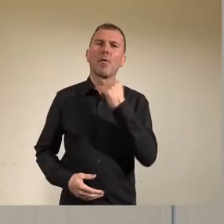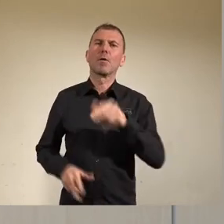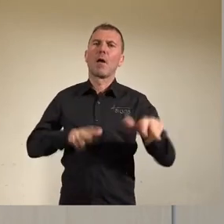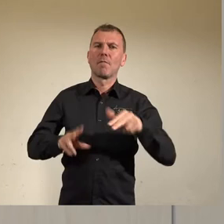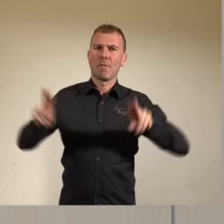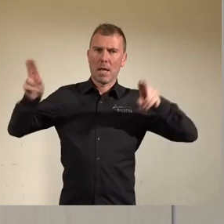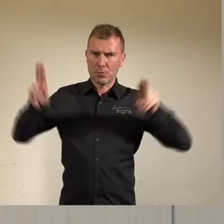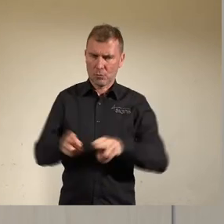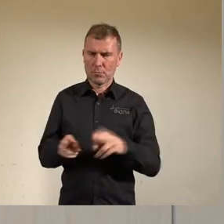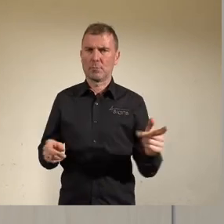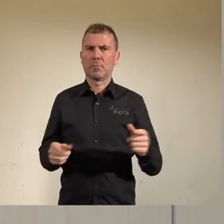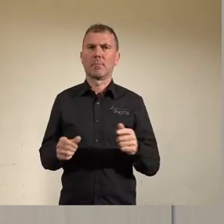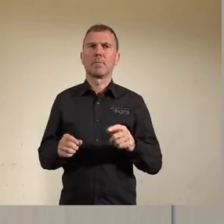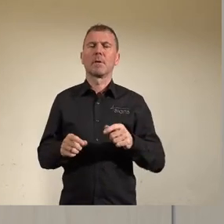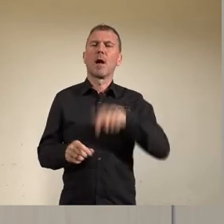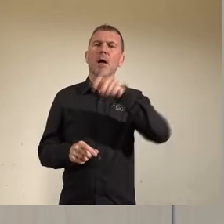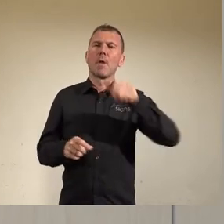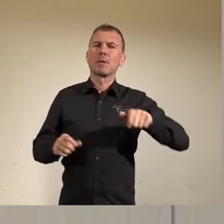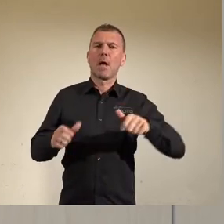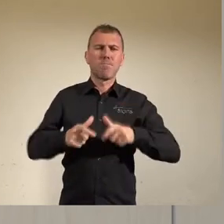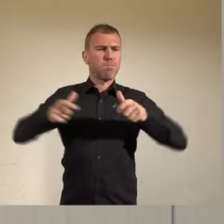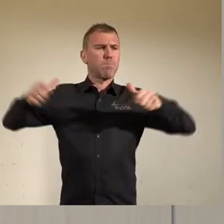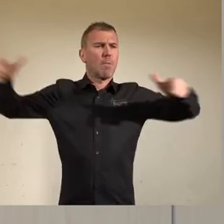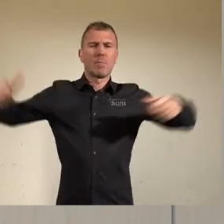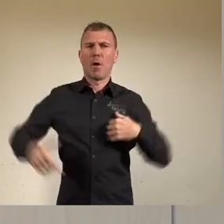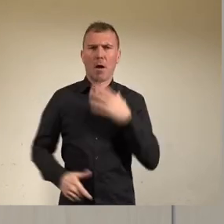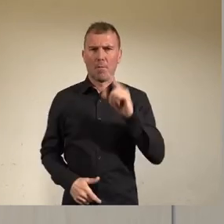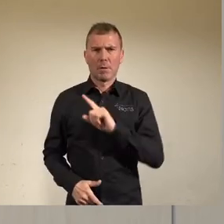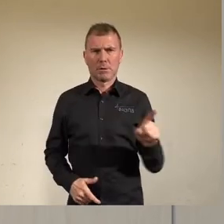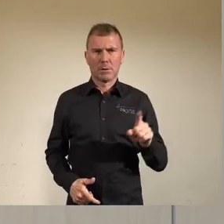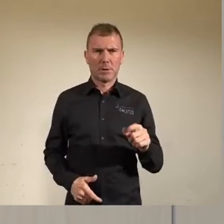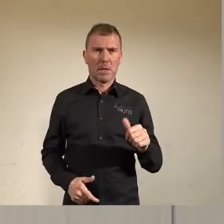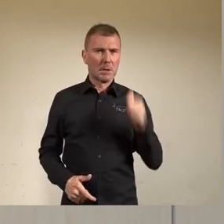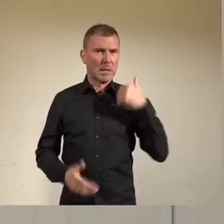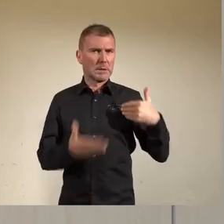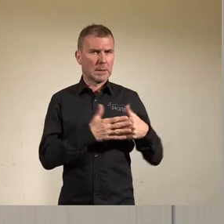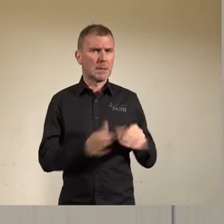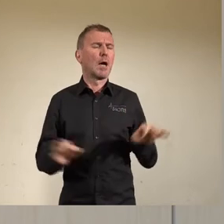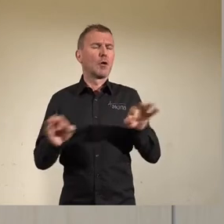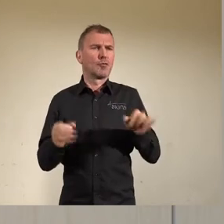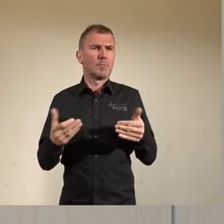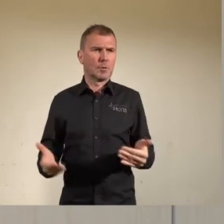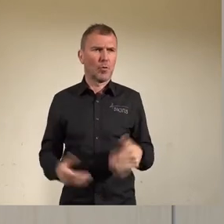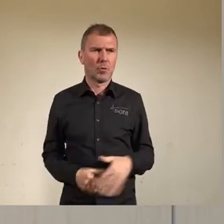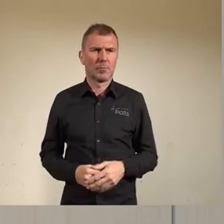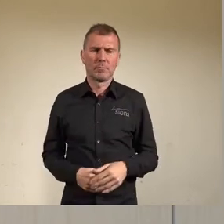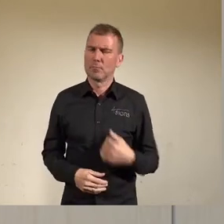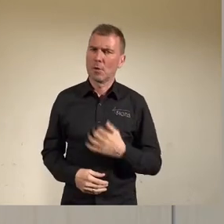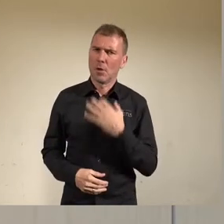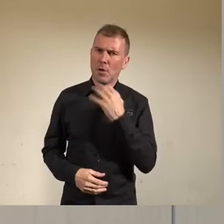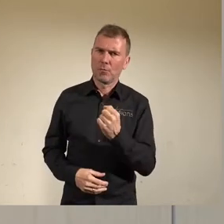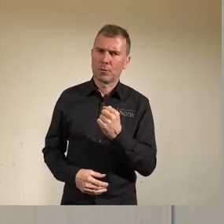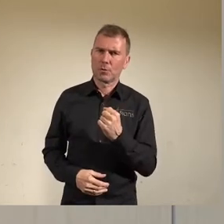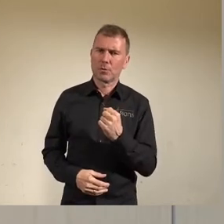wollen Personalaufwuchs reduzieren, den es in letzter Zeit ja erheblich gegeben hat, wollen einen